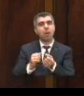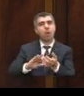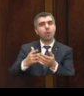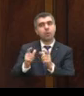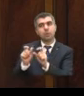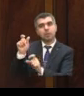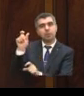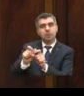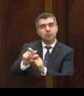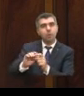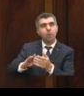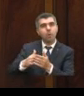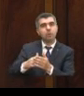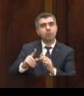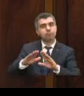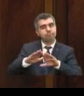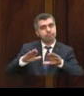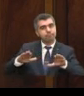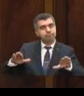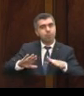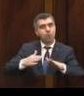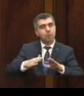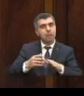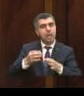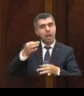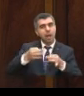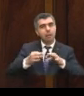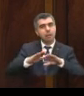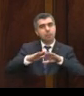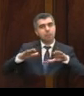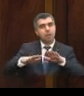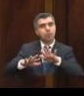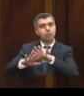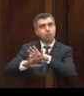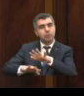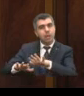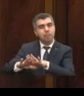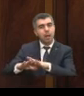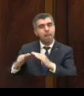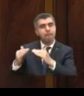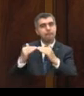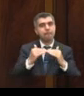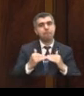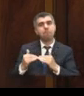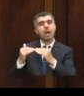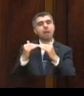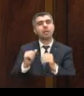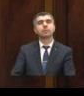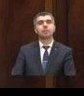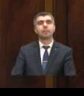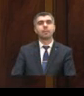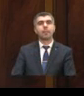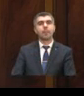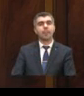البشرية المستقرة على أسس العدالة الاجتماعية والمجالية وتكافؤ الفرص، والاعتماد على